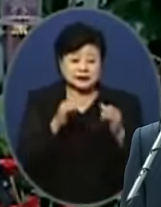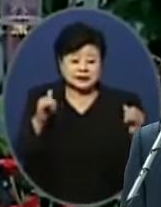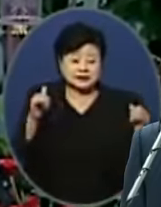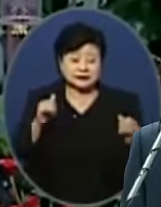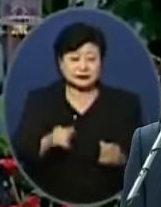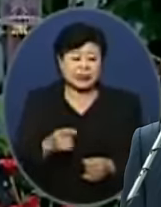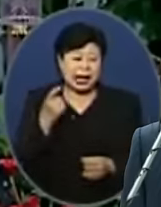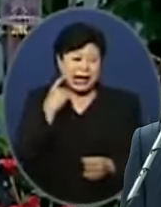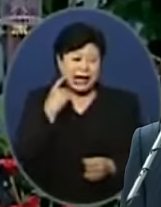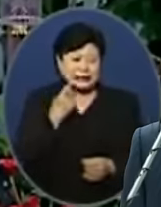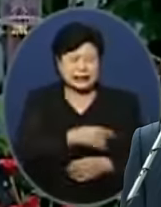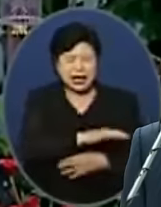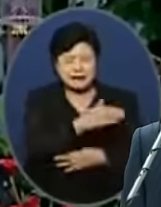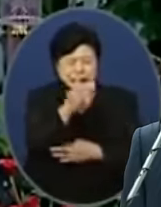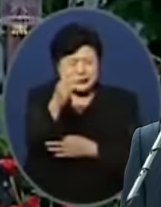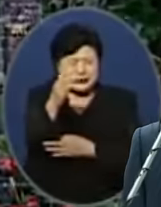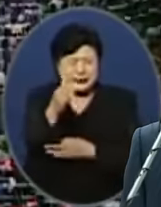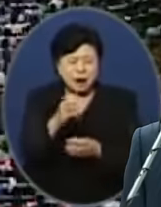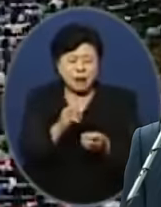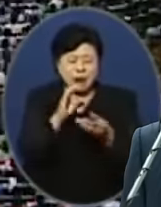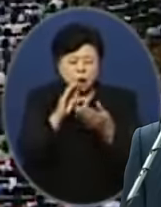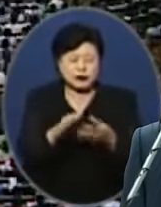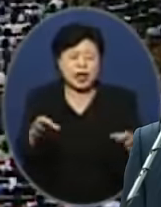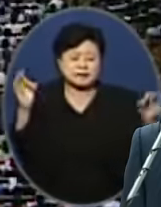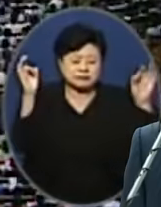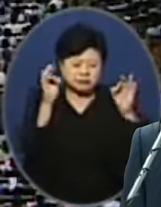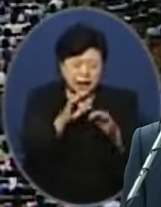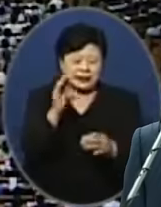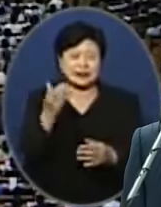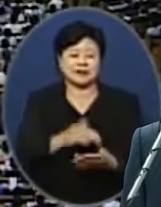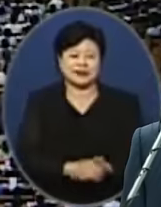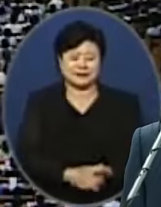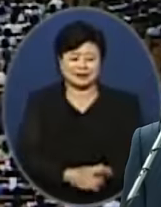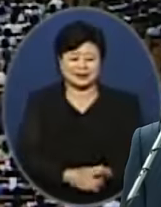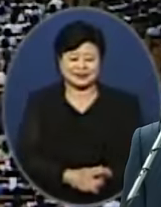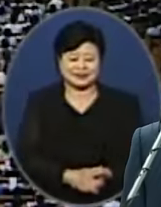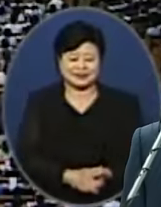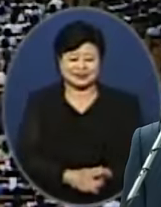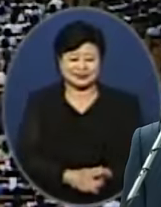광택은 얼마 안 있으면 다 사라져버리고 마는 것입니다.